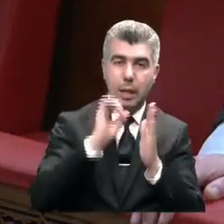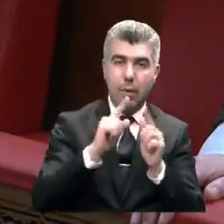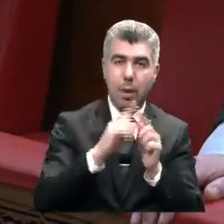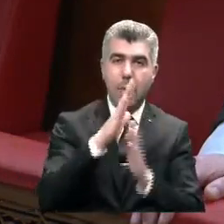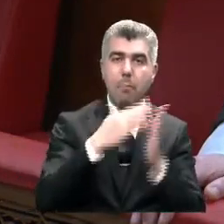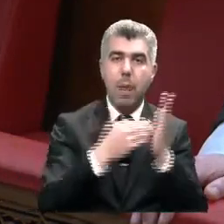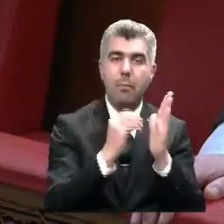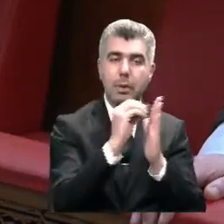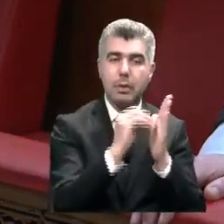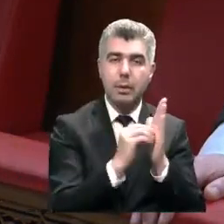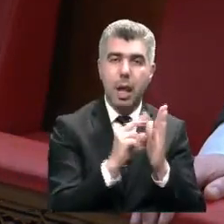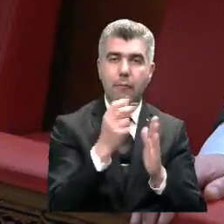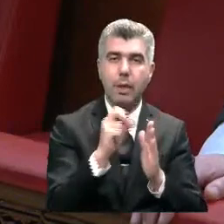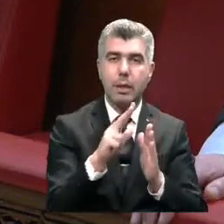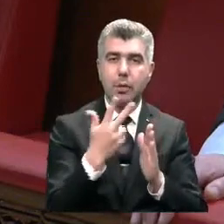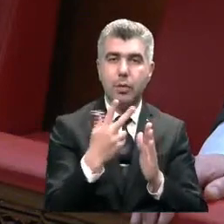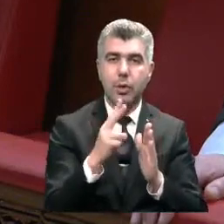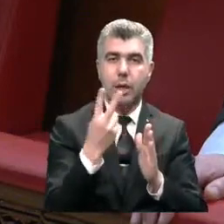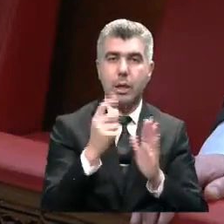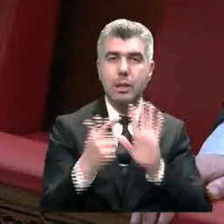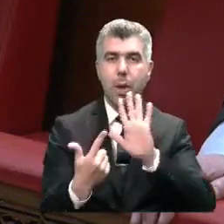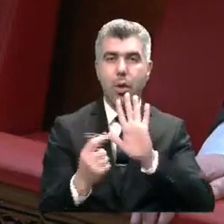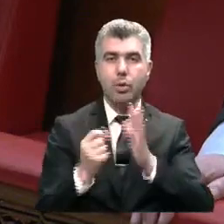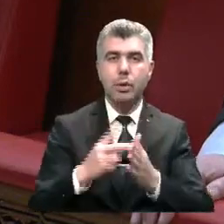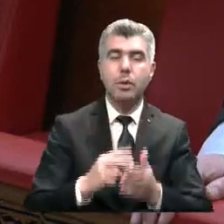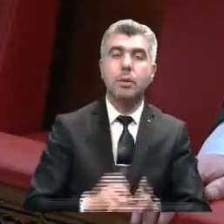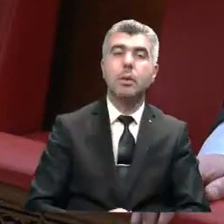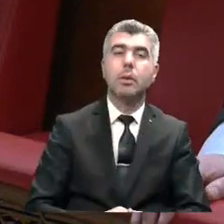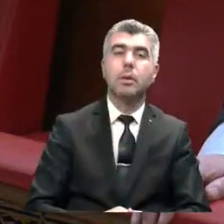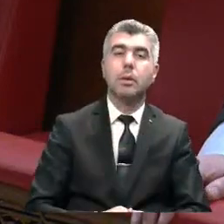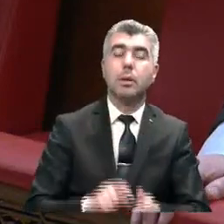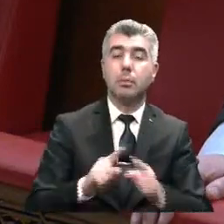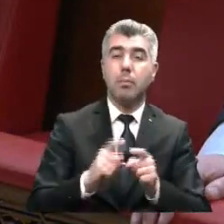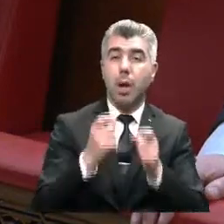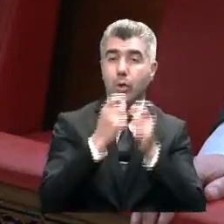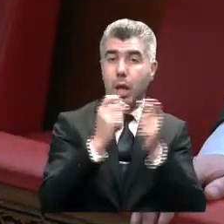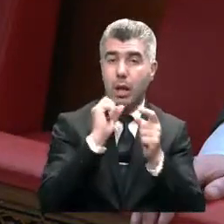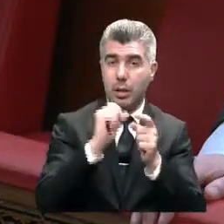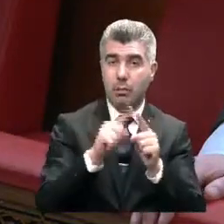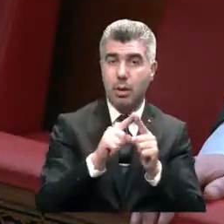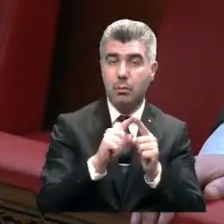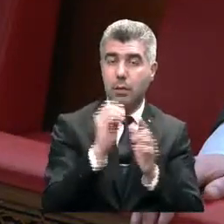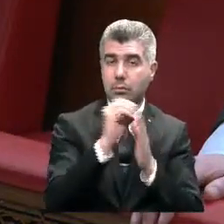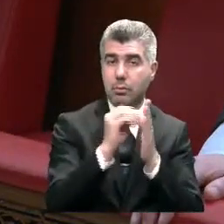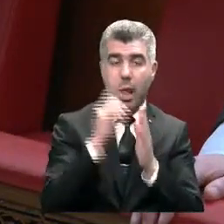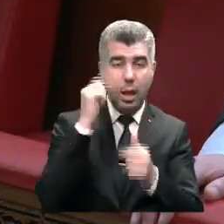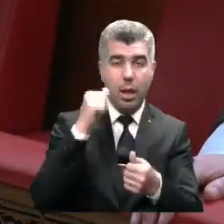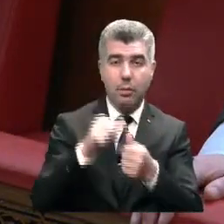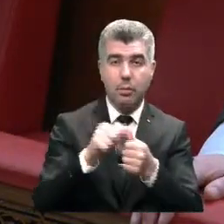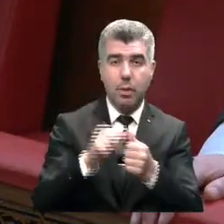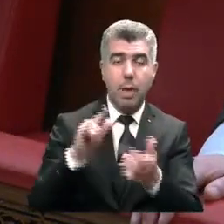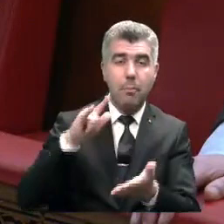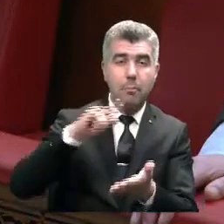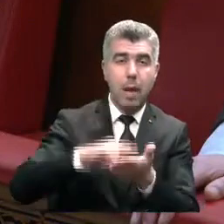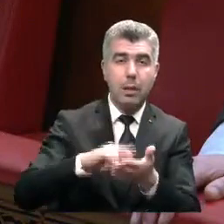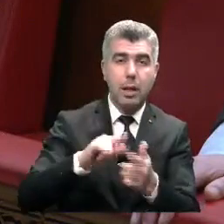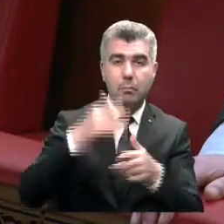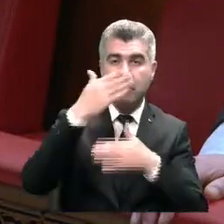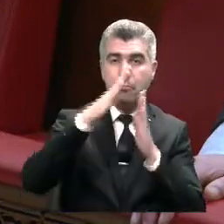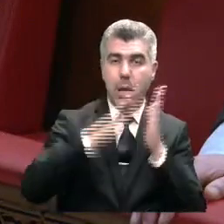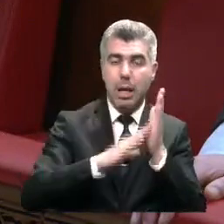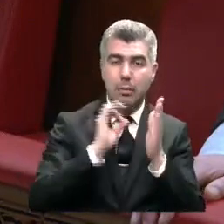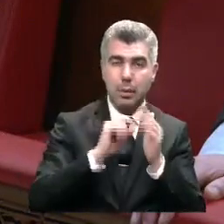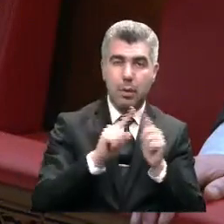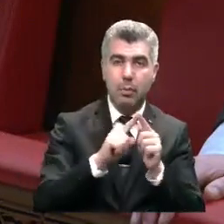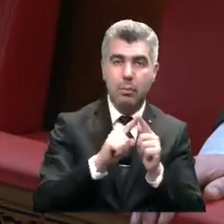الجديد 23 37 بين الدوله والشركه وللتذكير فان هذ المطارات المغربيه تعززت الشبكه ديالها خلال